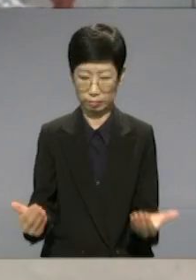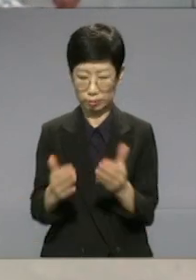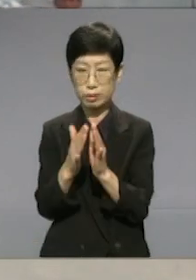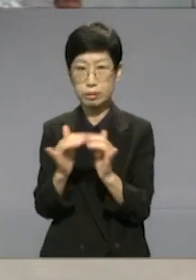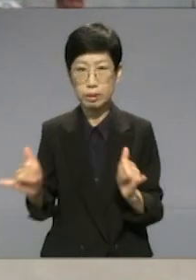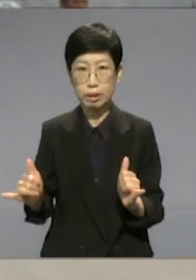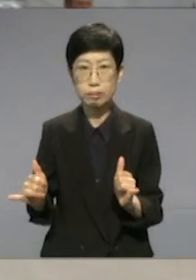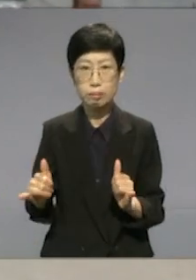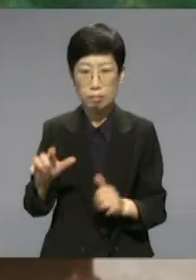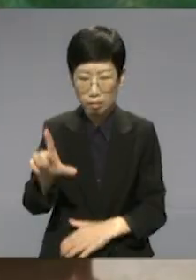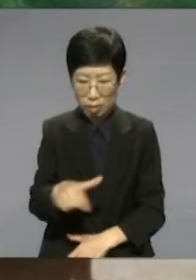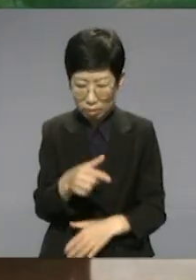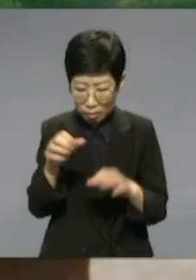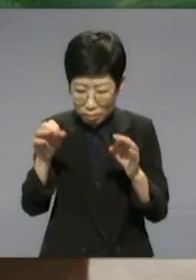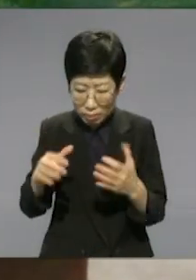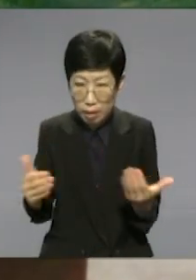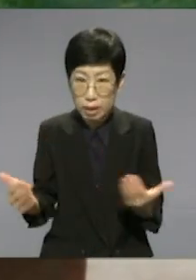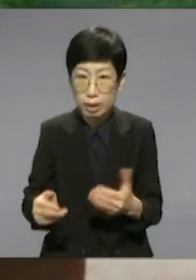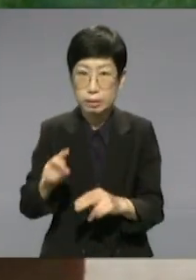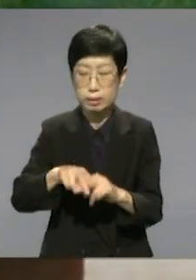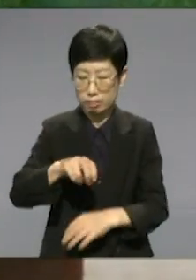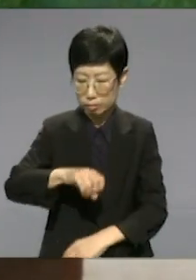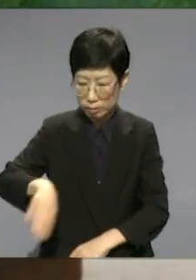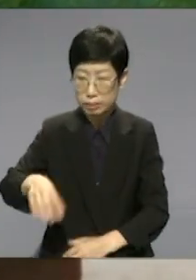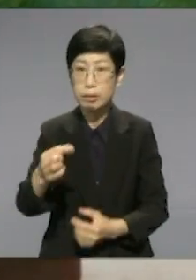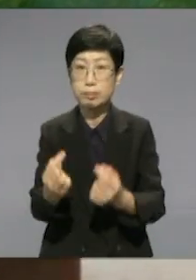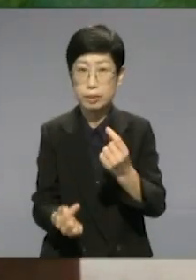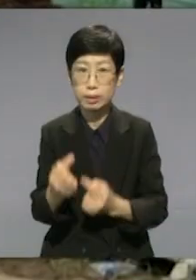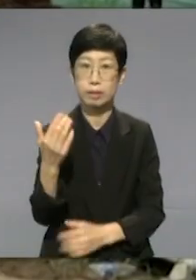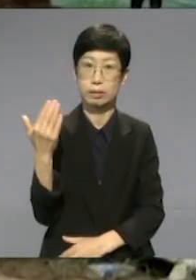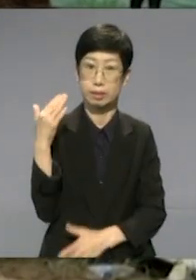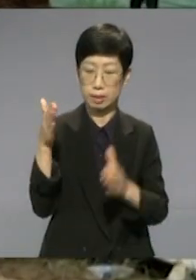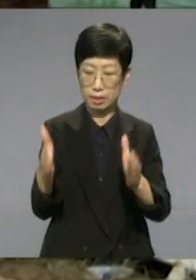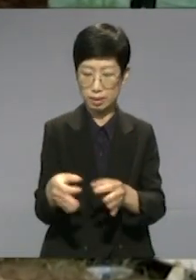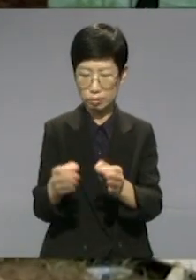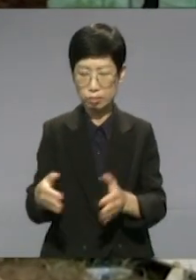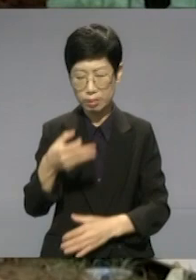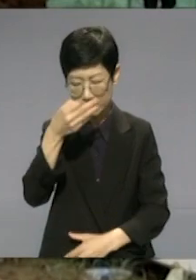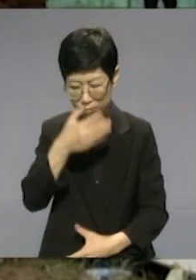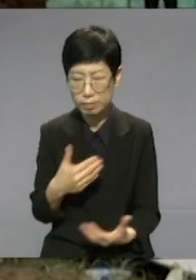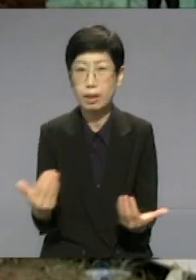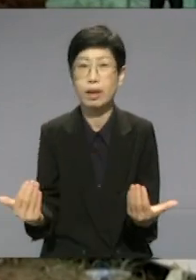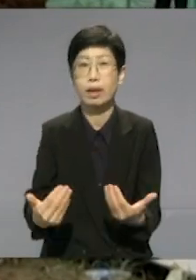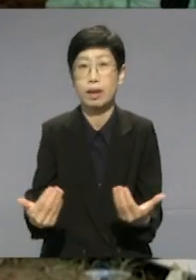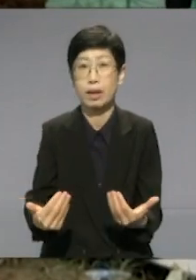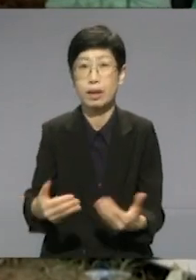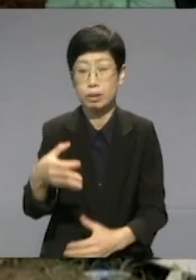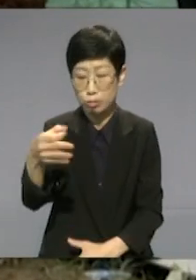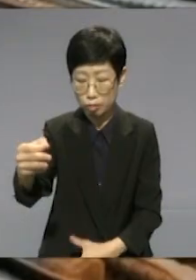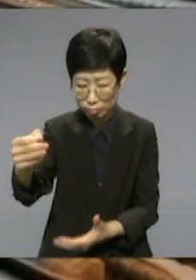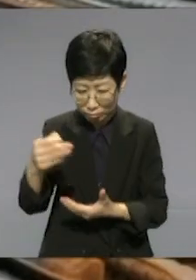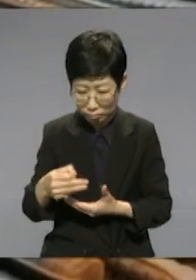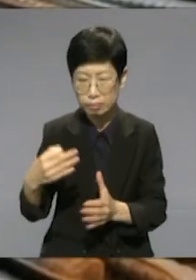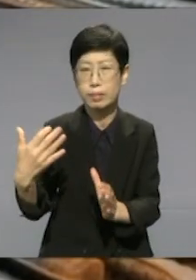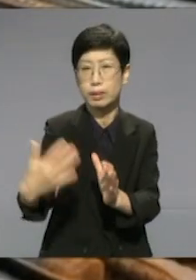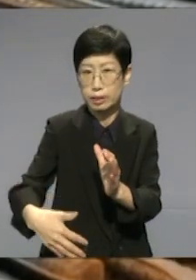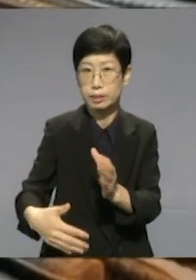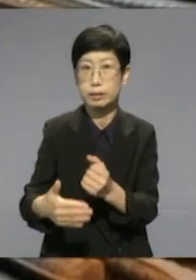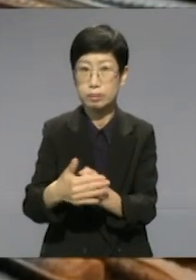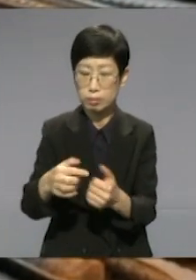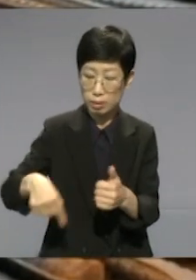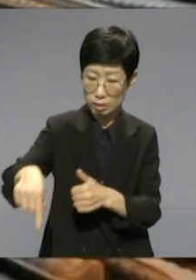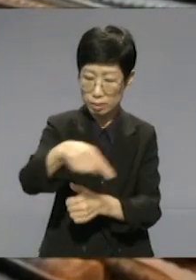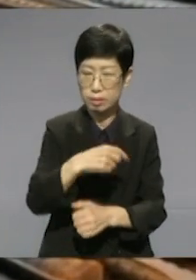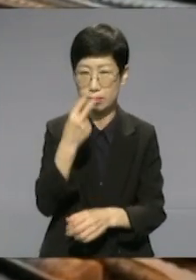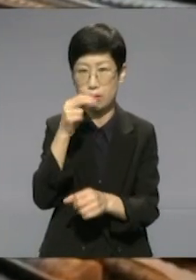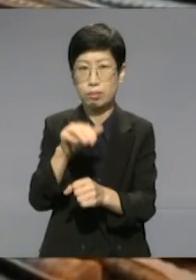노동자들은 하루아침에 일터를 잃어버렸다는 사실보다 지난 기간 동안 힘들게 일해온 노동 대가를 받지 못하는 현실에